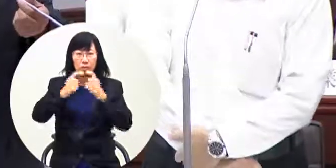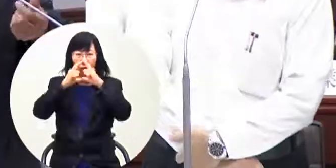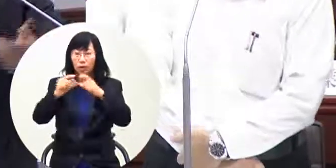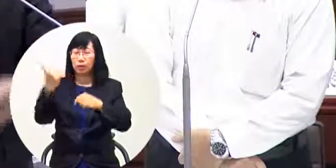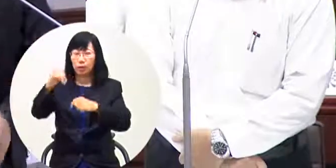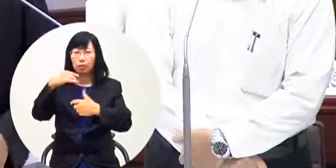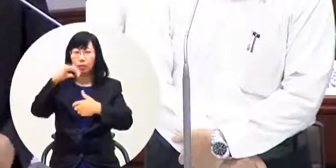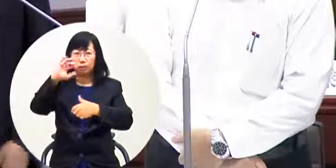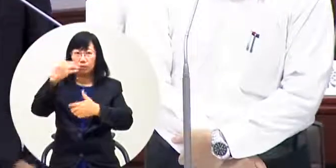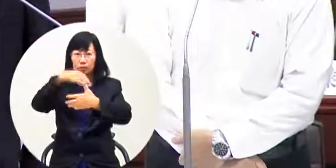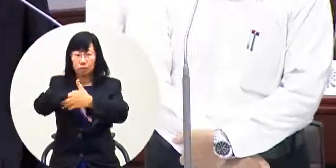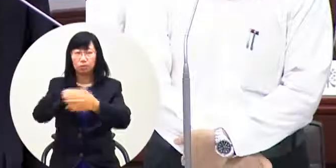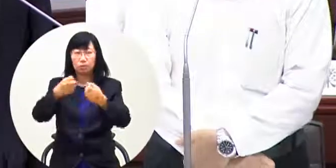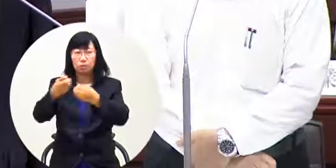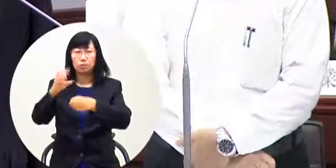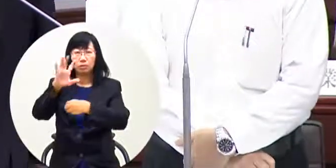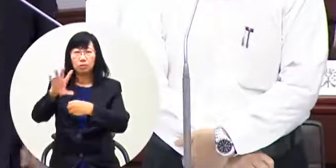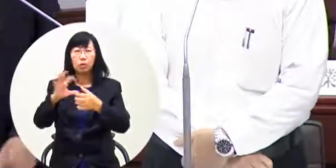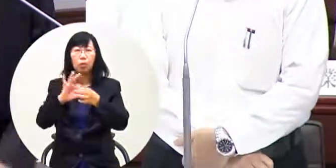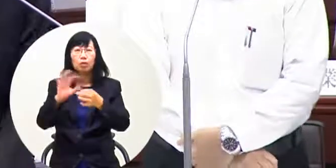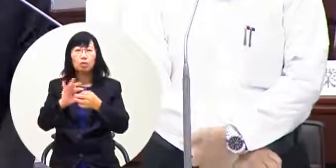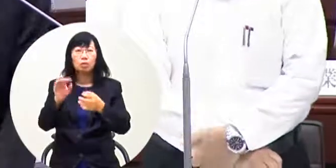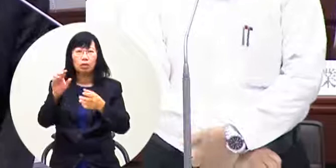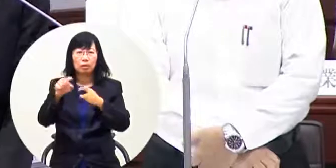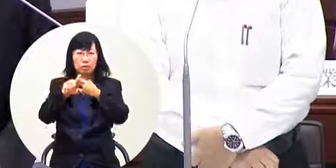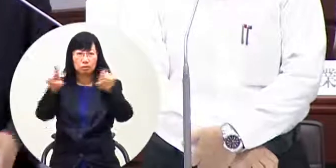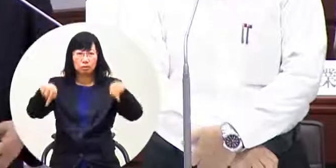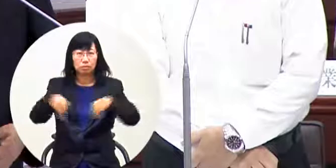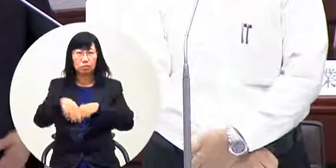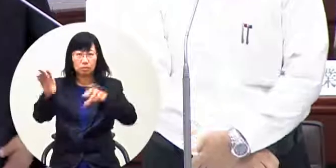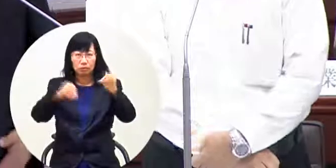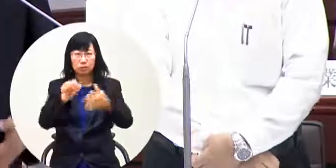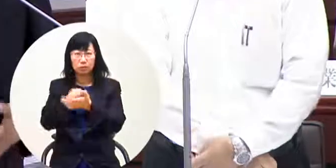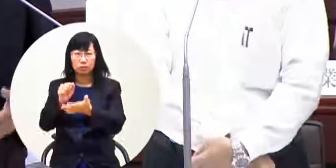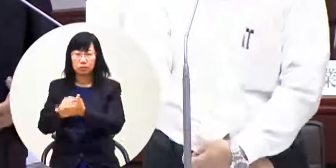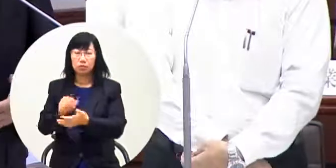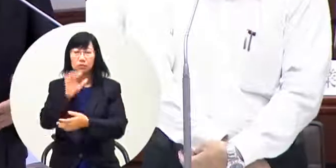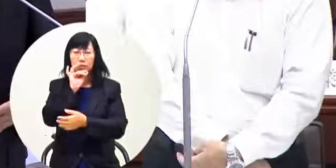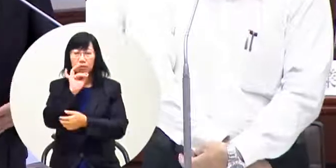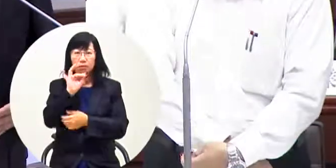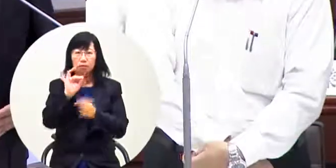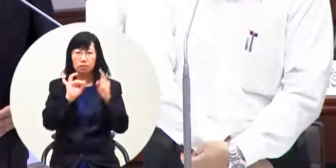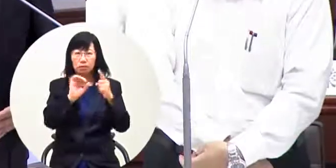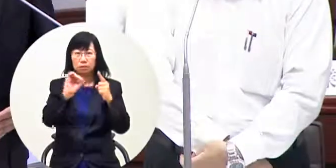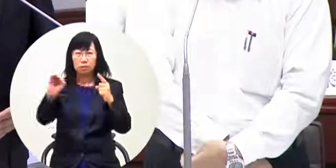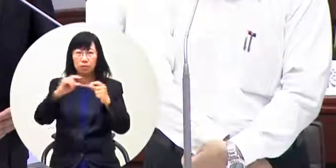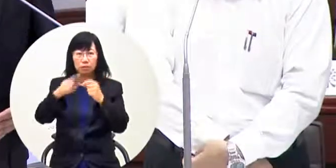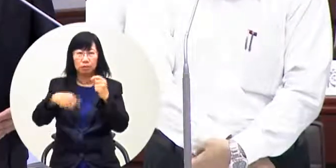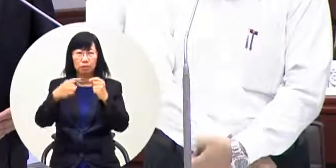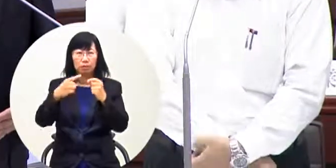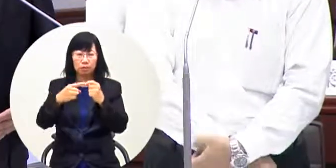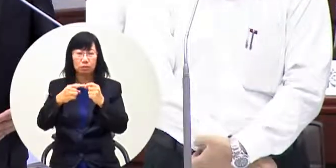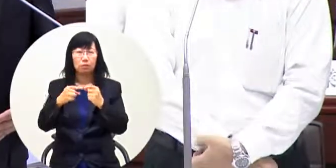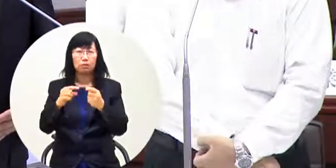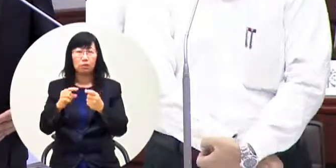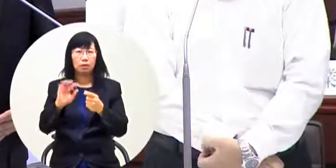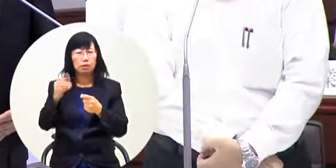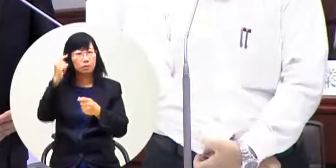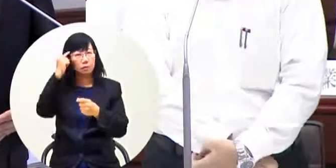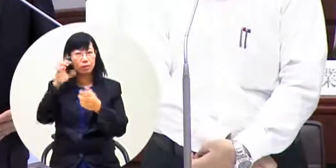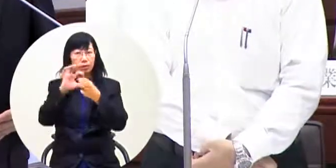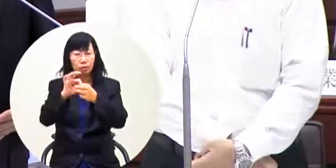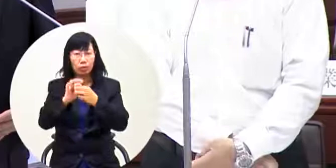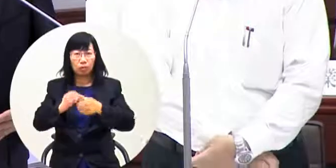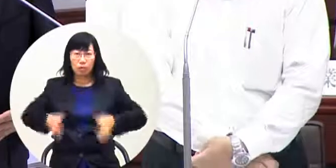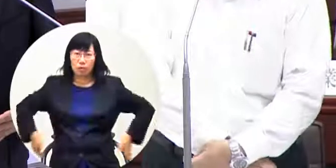的是100年的资料，那对于这样的资料本身，对于被认定有肾功能异常的这些居民，那应该要求